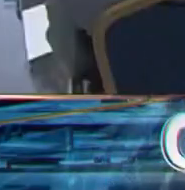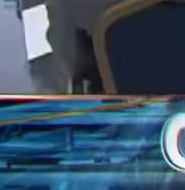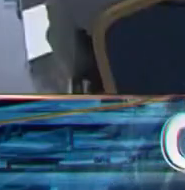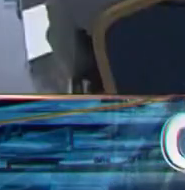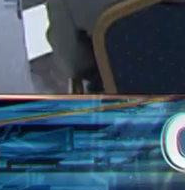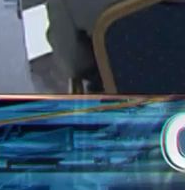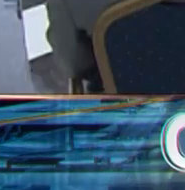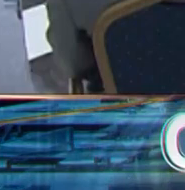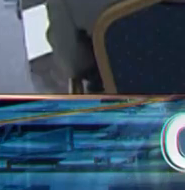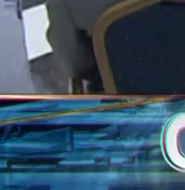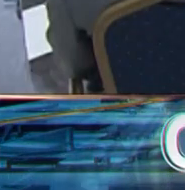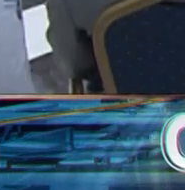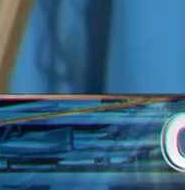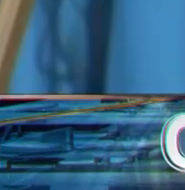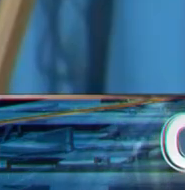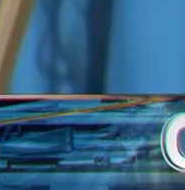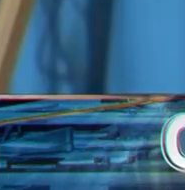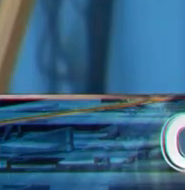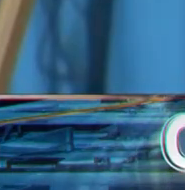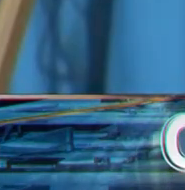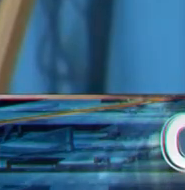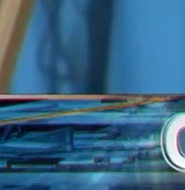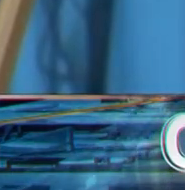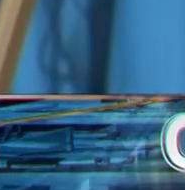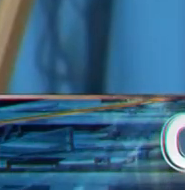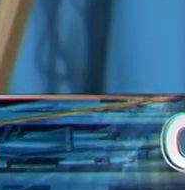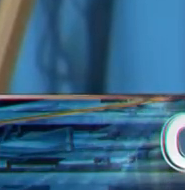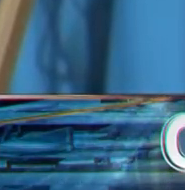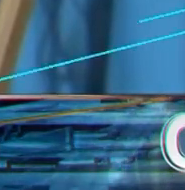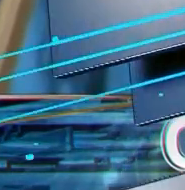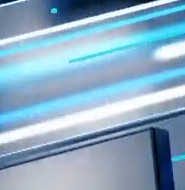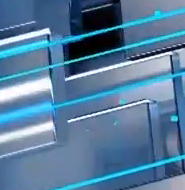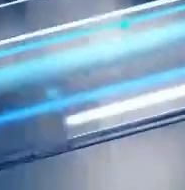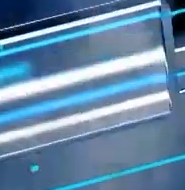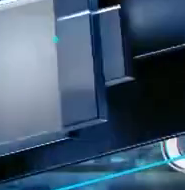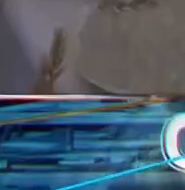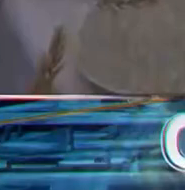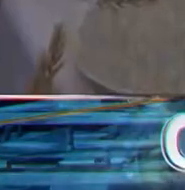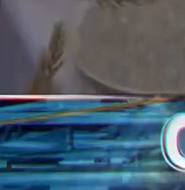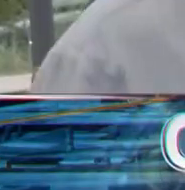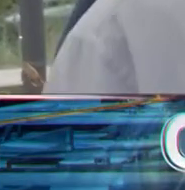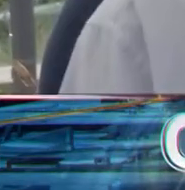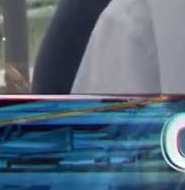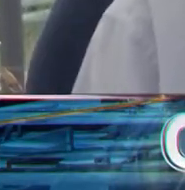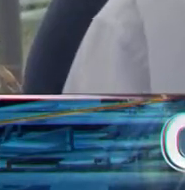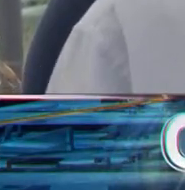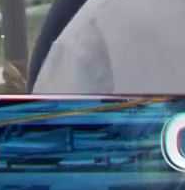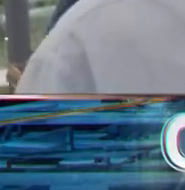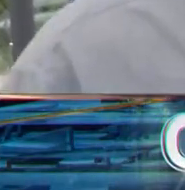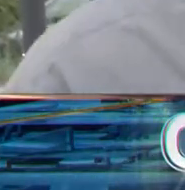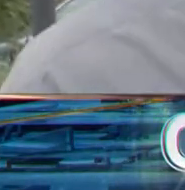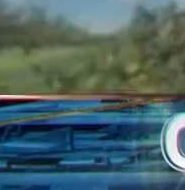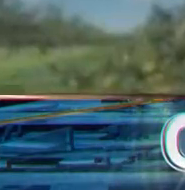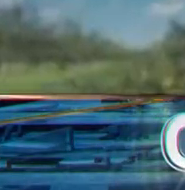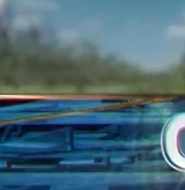Есть выбор. Сегодня в стране прошли выборы депутатов Сената парламента. Наука в помощь. На урожайность